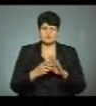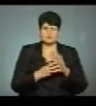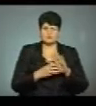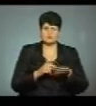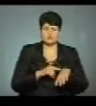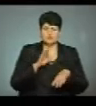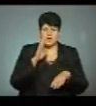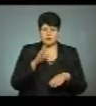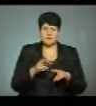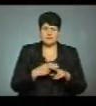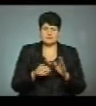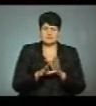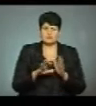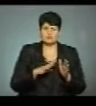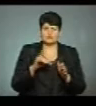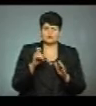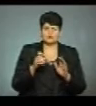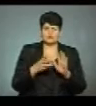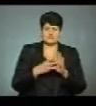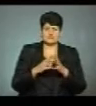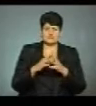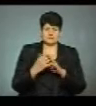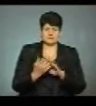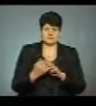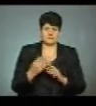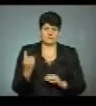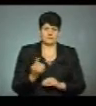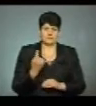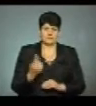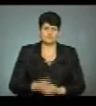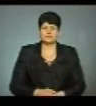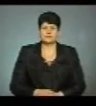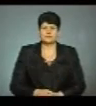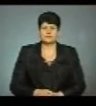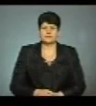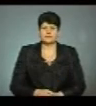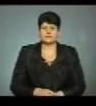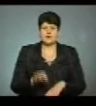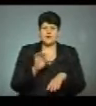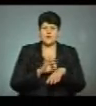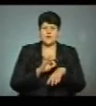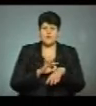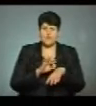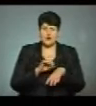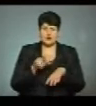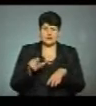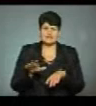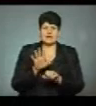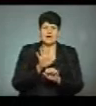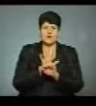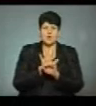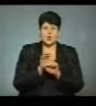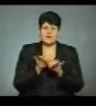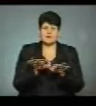ранку без електроенергії були 108 населених пунктів області. Хворих на коронавірус українців